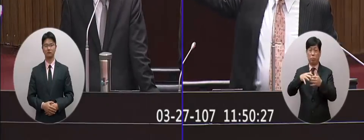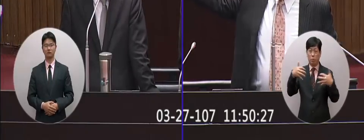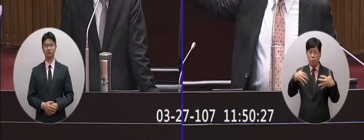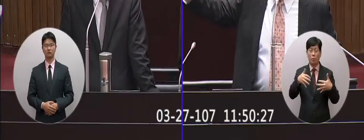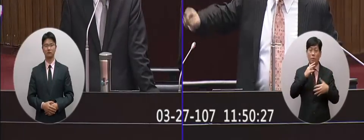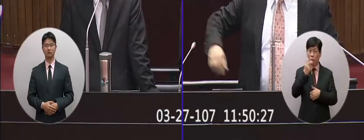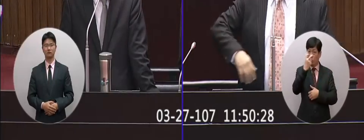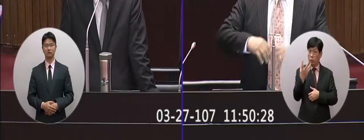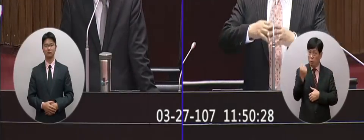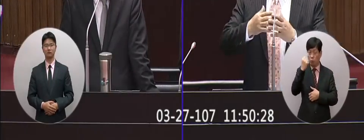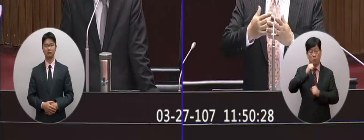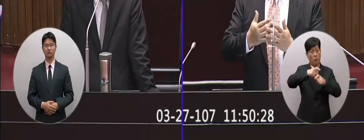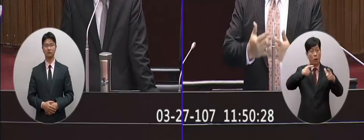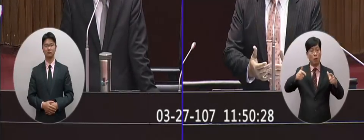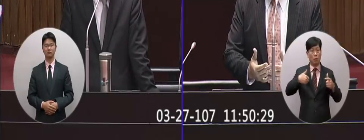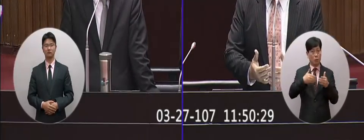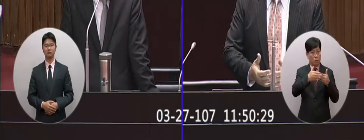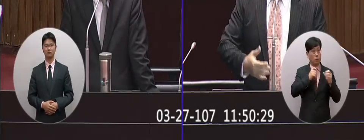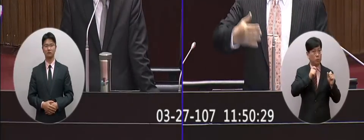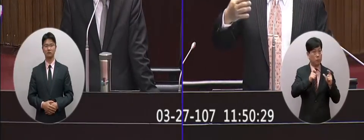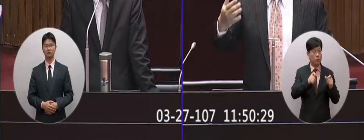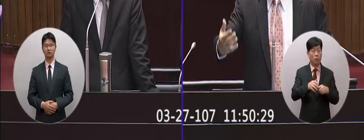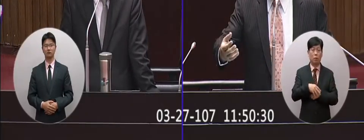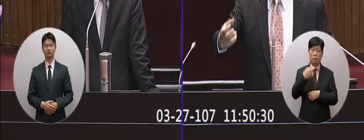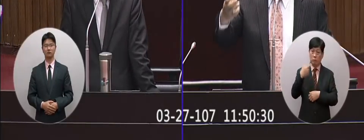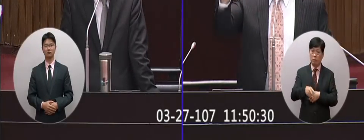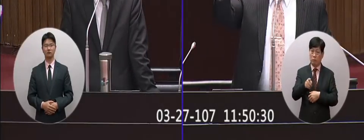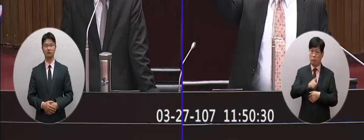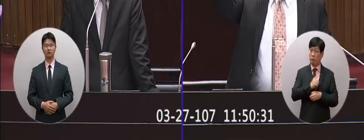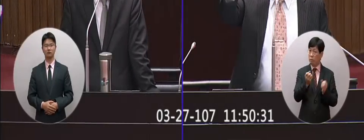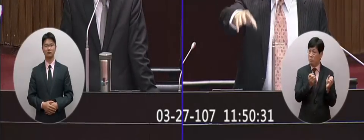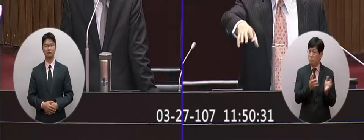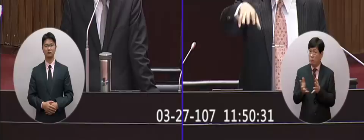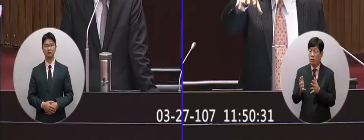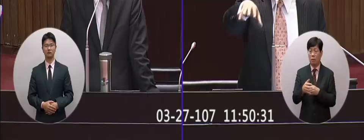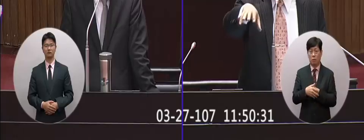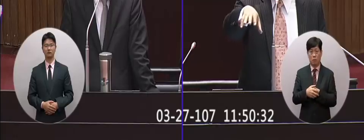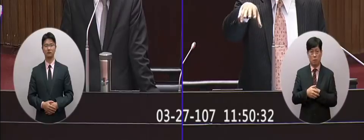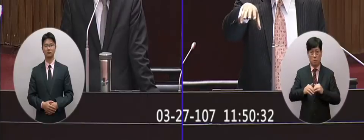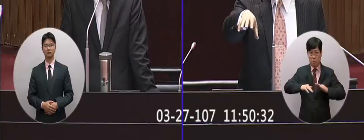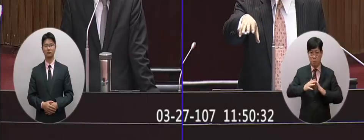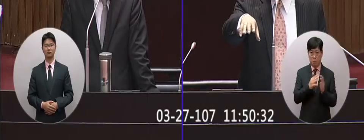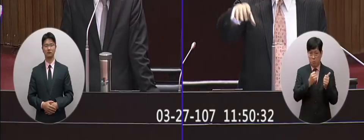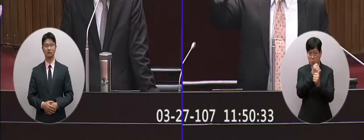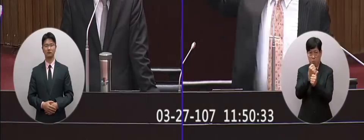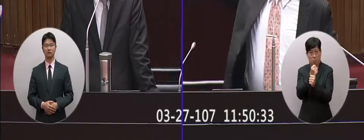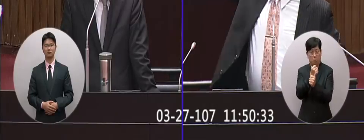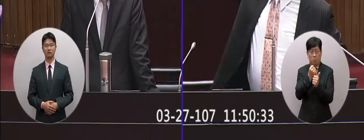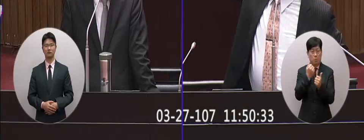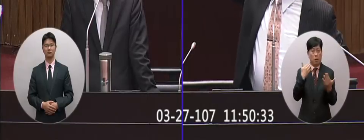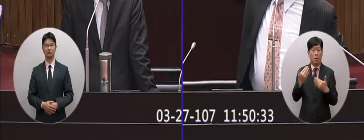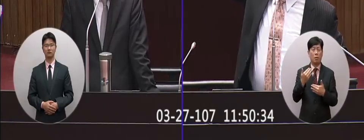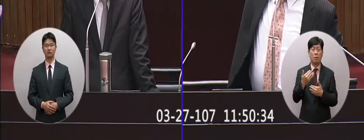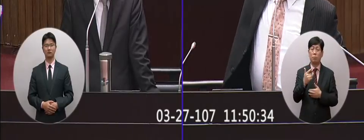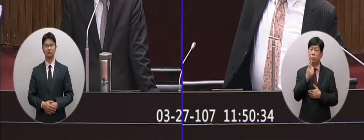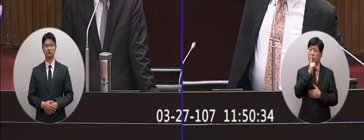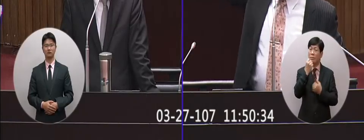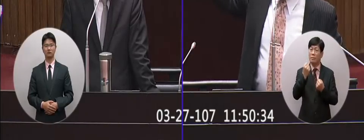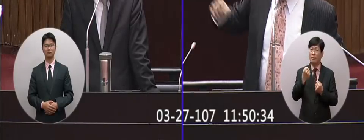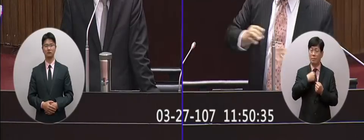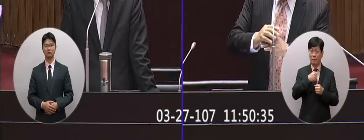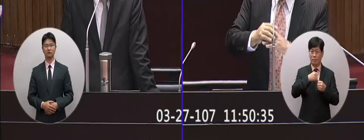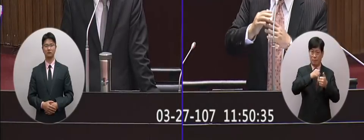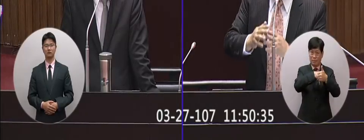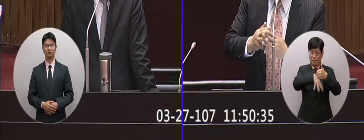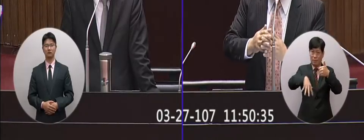为管辖权不同，需求也不同，然后他没有办法有效的管控他的土地，这个不止发生在各